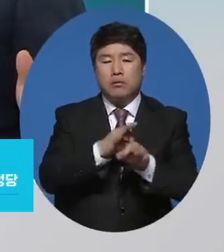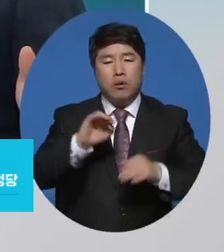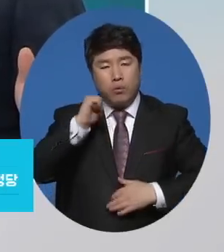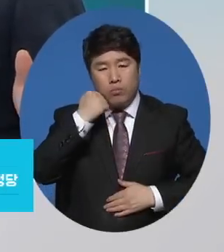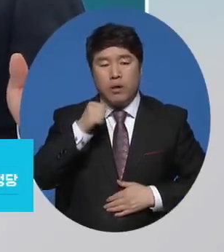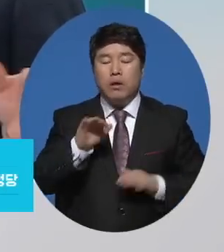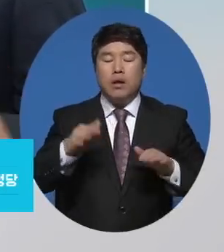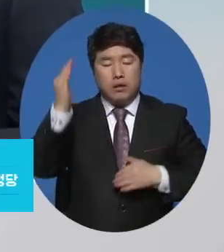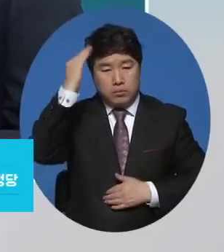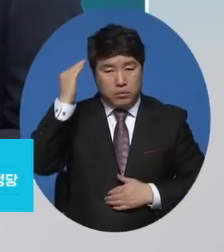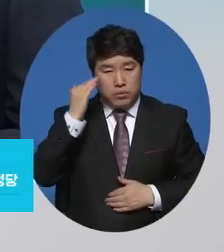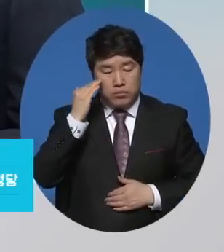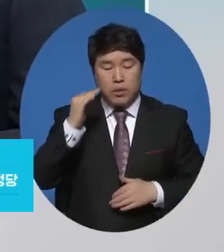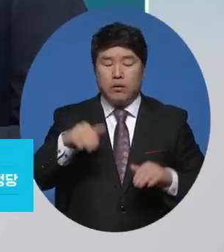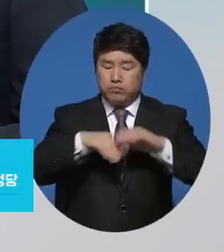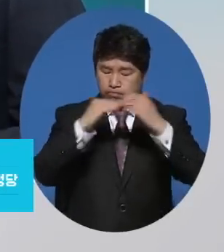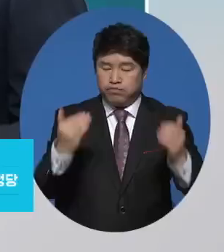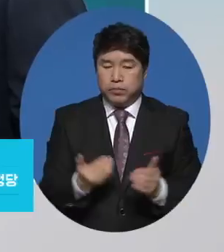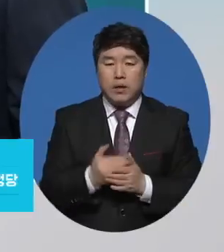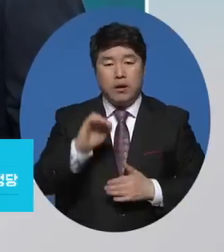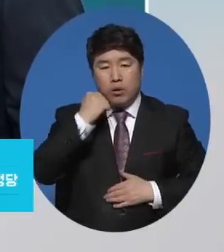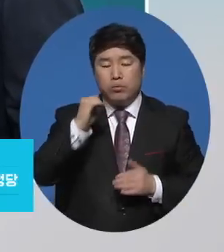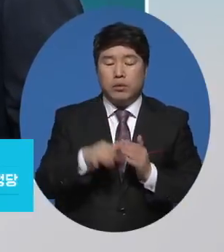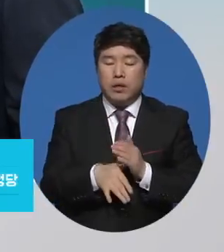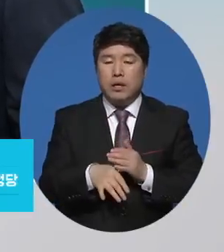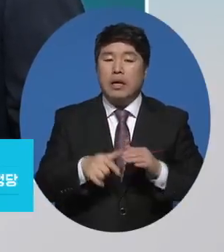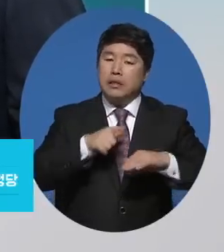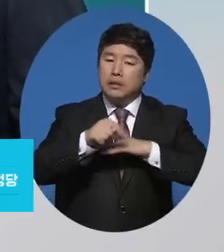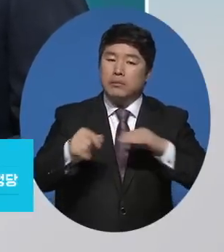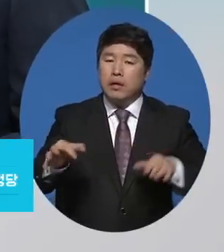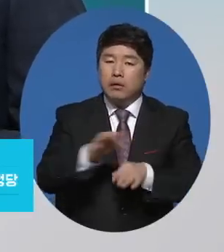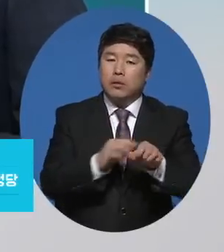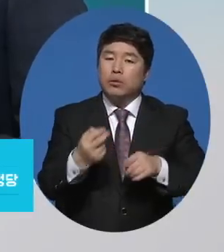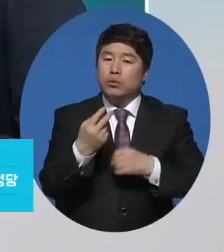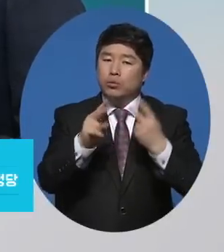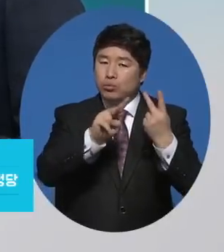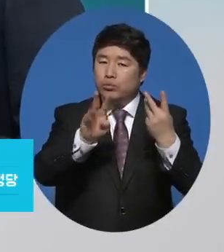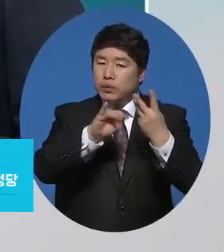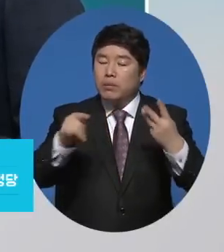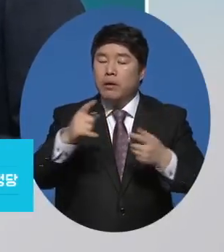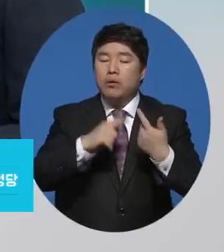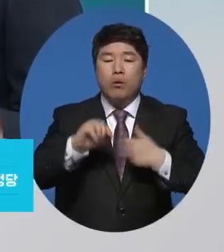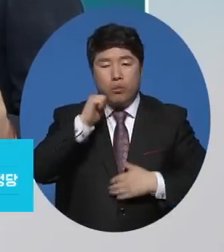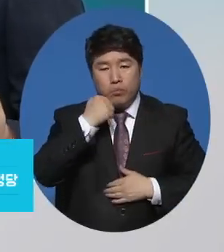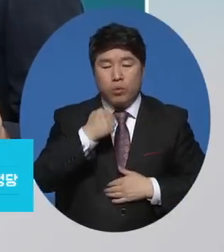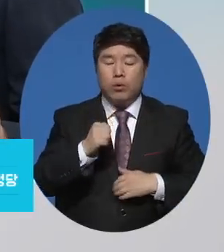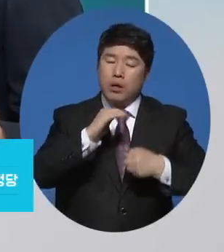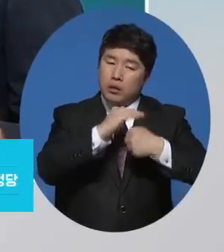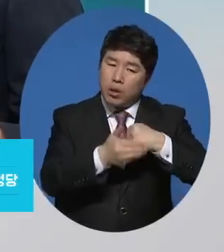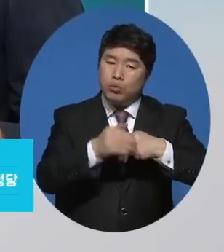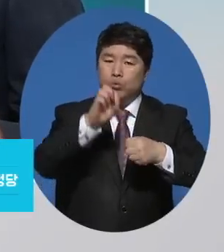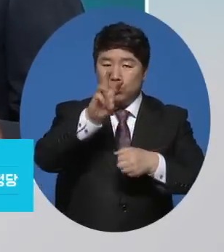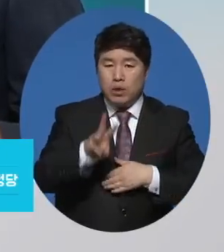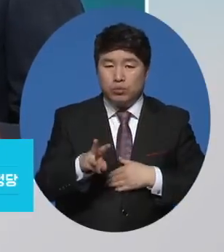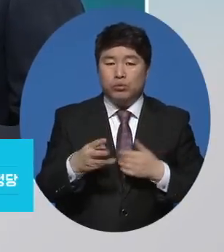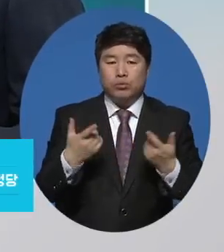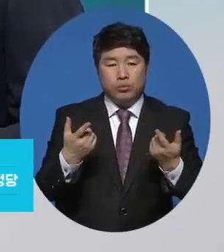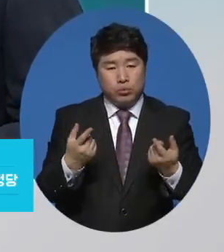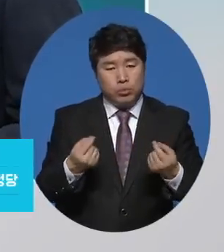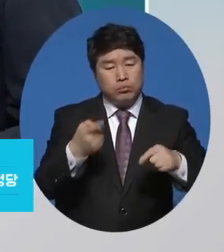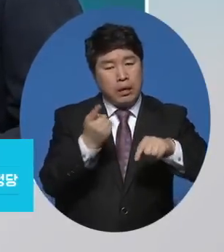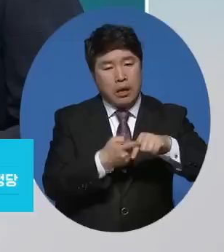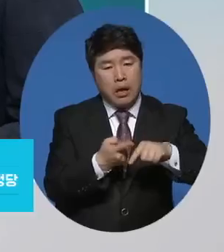전체 경제가 어려울 때는 지방 경제는 뭐 그 두 배 세 배로 어렵거든요 그리고 대구 같은 경우에 광주 같은 경우에